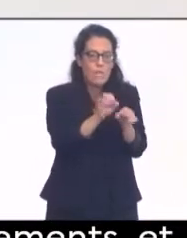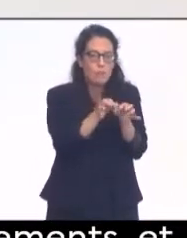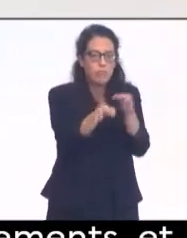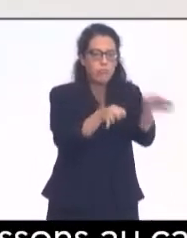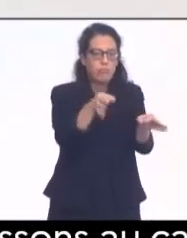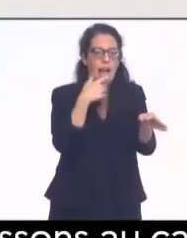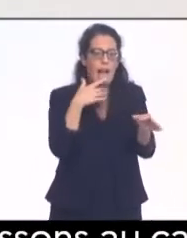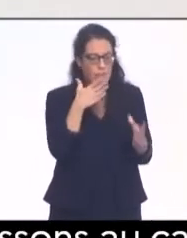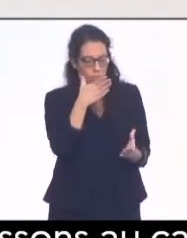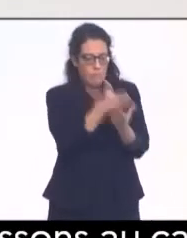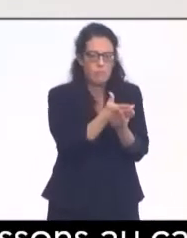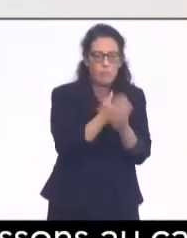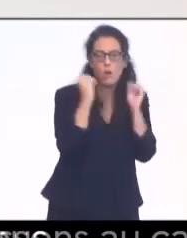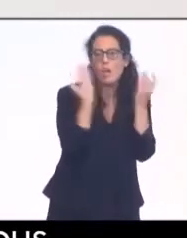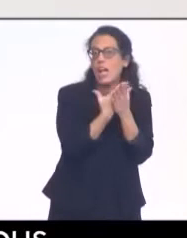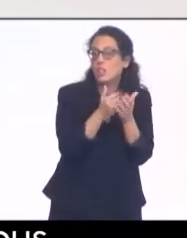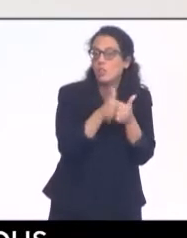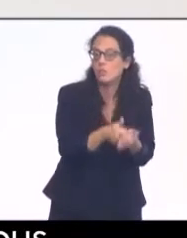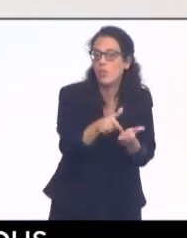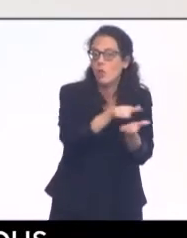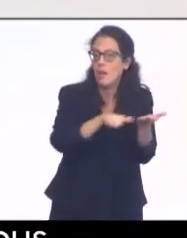moment-là localement.